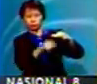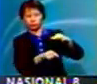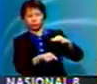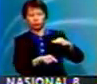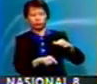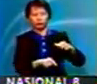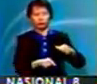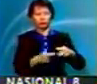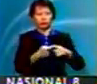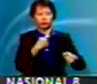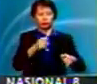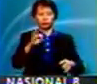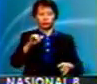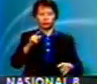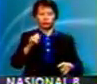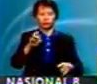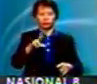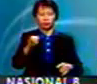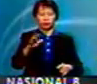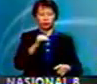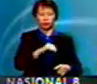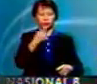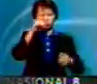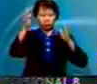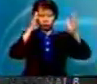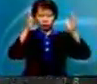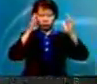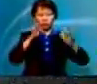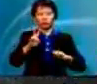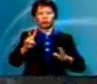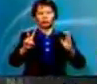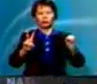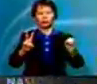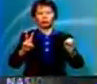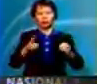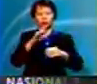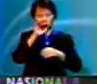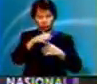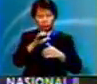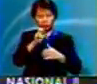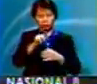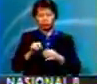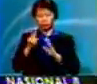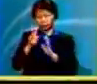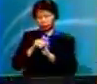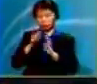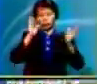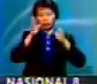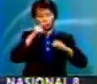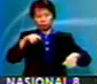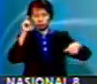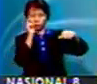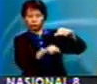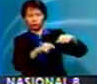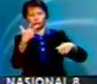negara, hasil jaringan Muhammad Fitri Muhammad Yatim untuk Malaysia di depan 2-0. Babak kedua, hanya 2 minit diperlukan Malaysia untuk menjaringkan